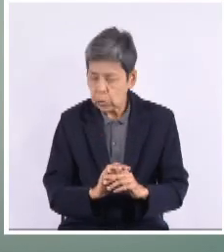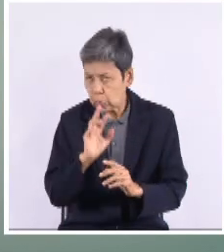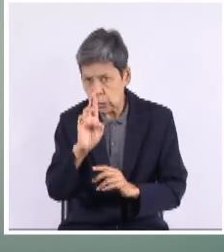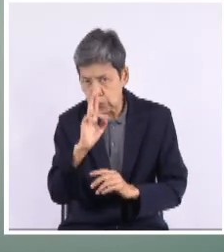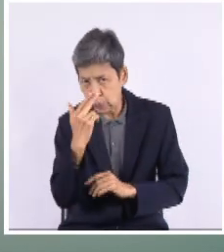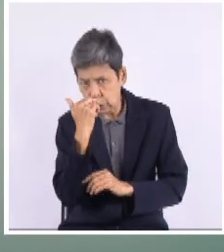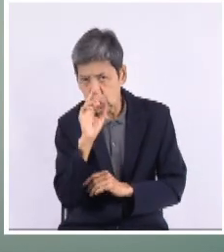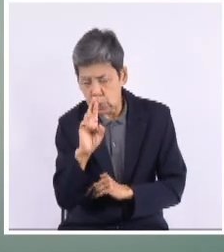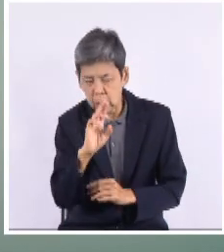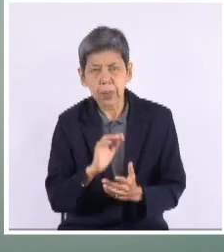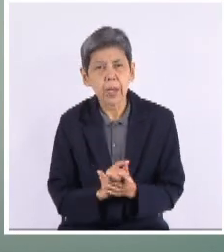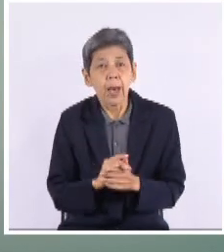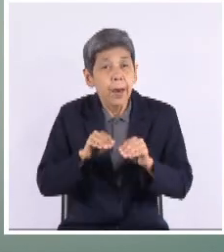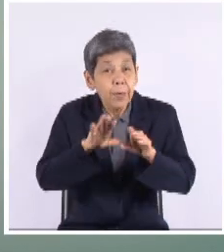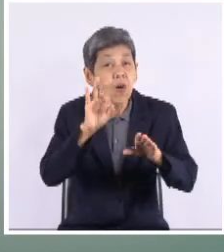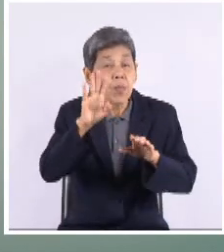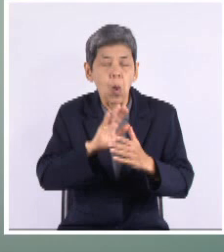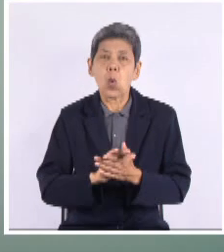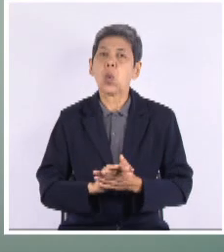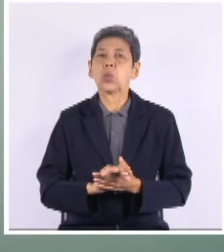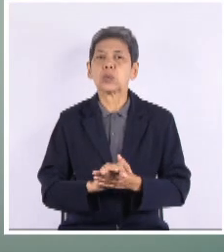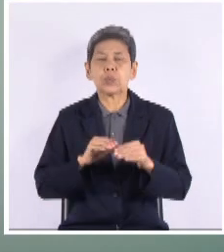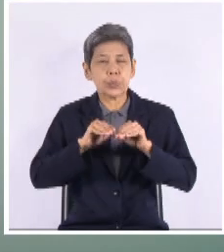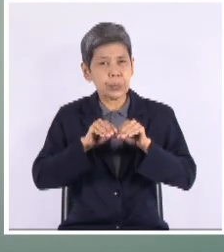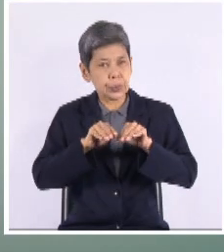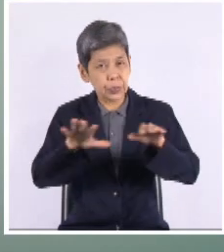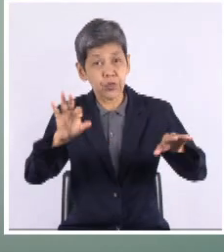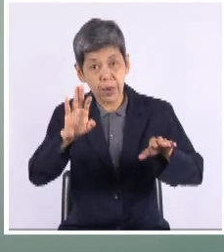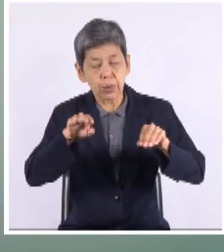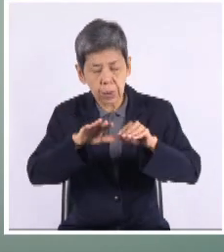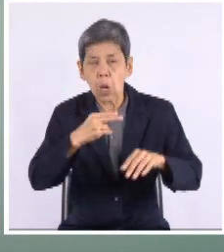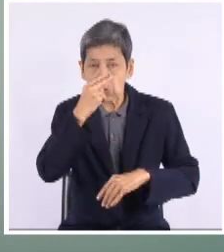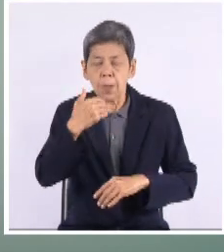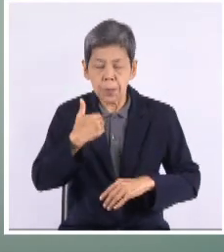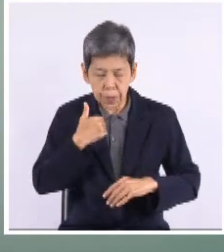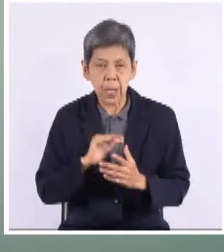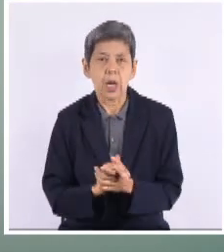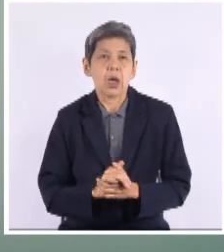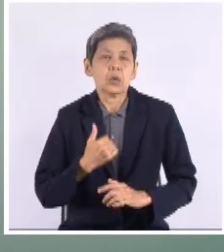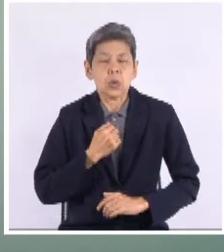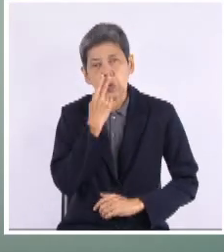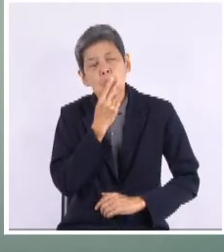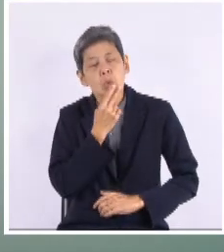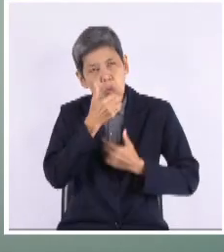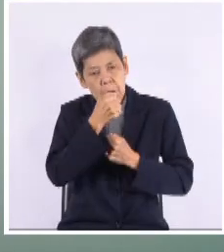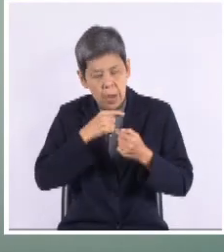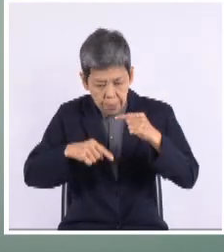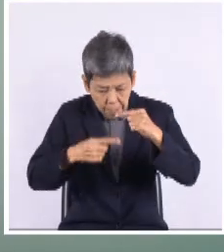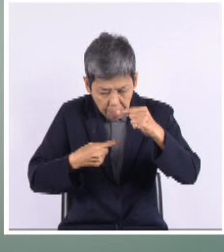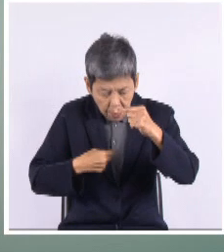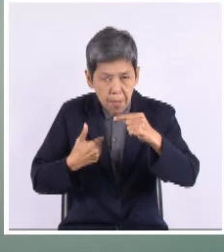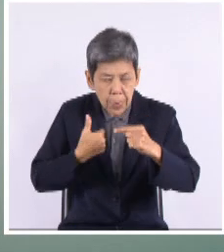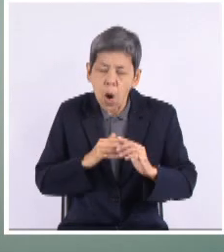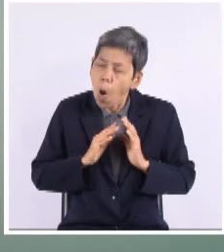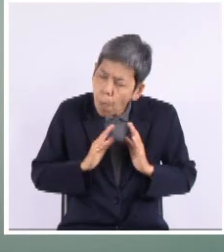มากๆเลยนะคะพอโพสต์นี้ถูกแชร์ออกไปถูกเผยแพร่ออกไปได้รับความสนใจจากควรจะจำนวนมากในโลกโซเชียลเข้ามาแสดงความเห็น